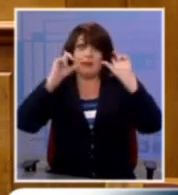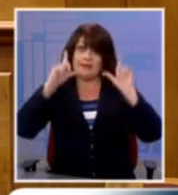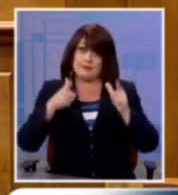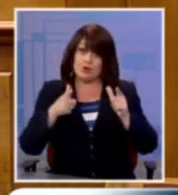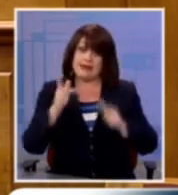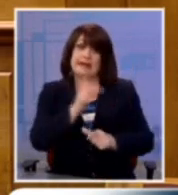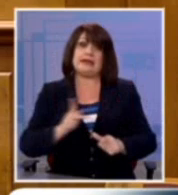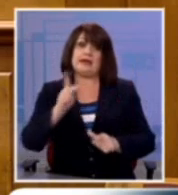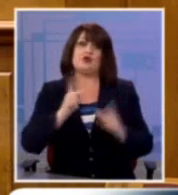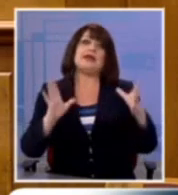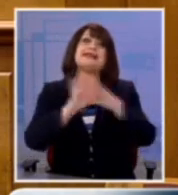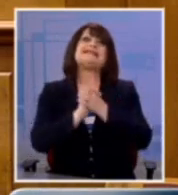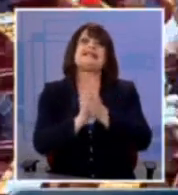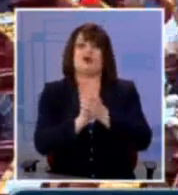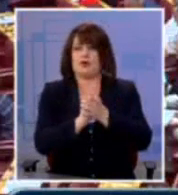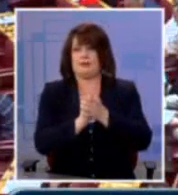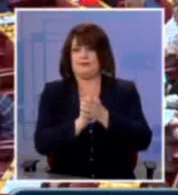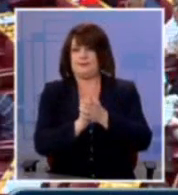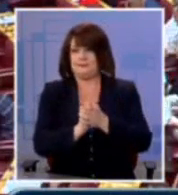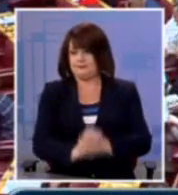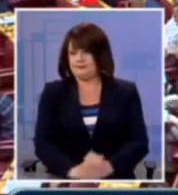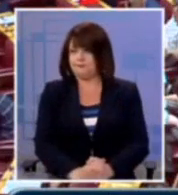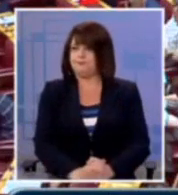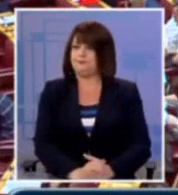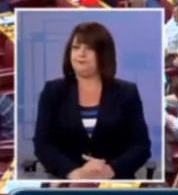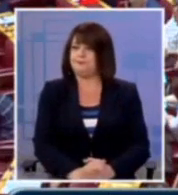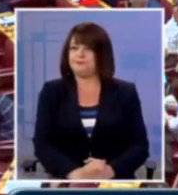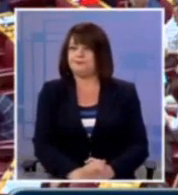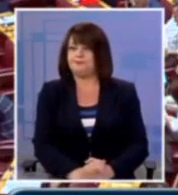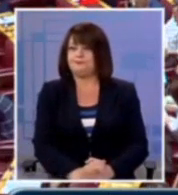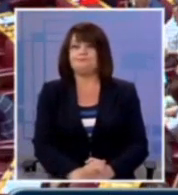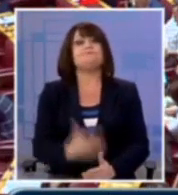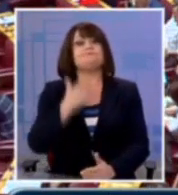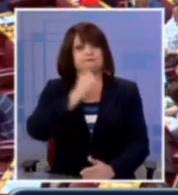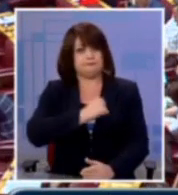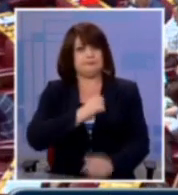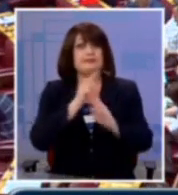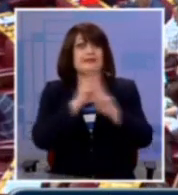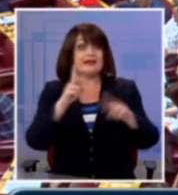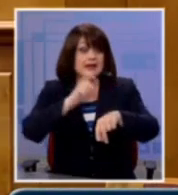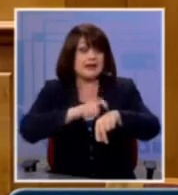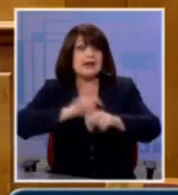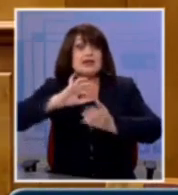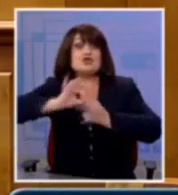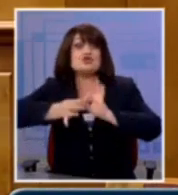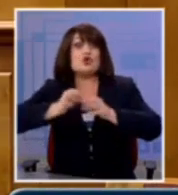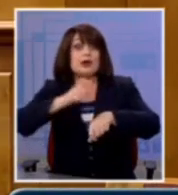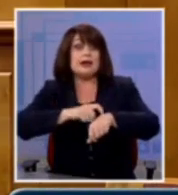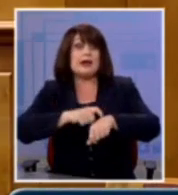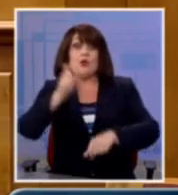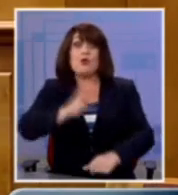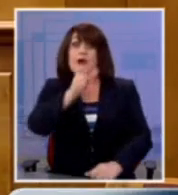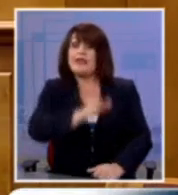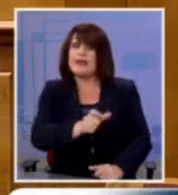και της κοινωνικής συνοχής. Είναι σαφές για μένα πως σε αυτές τις ιστορικές στιγμές καθένας και